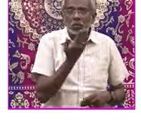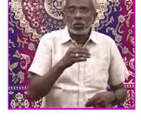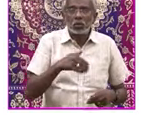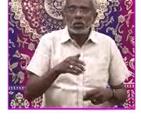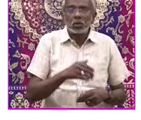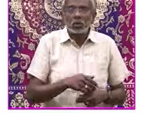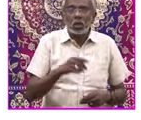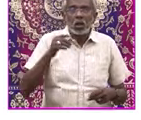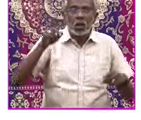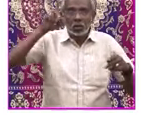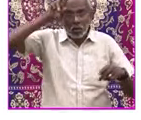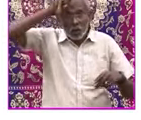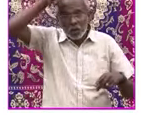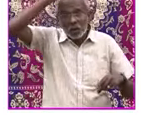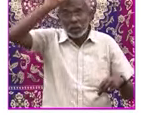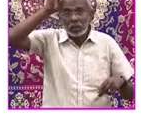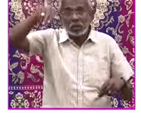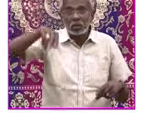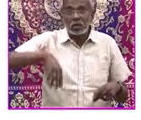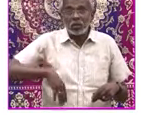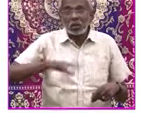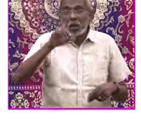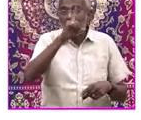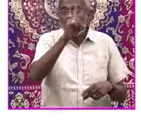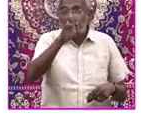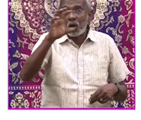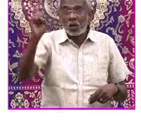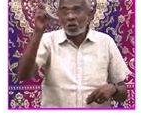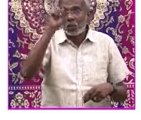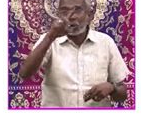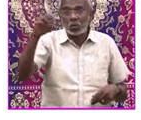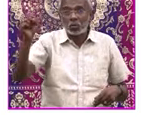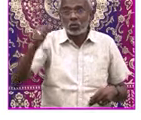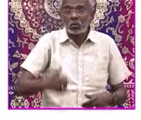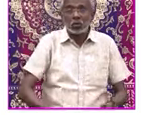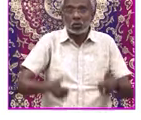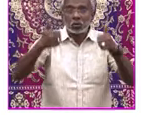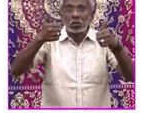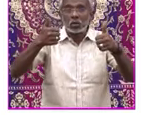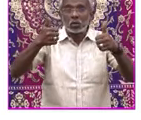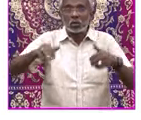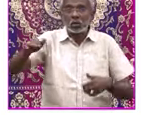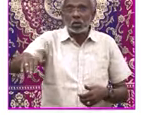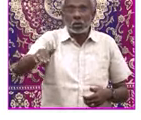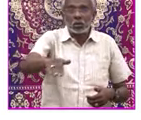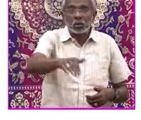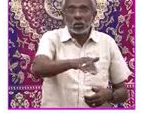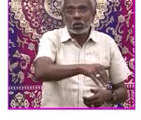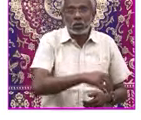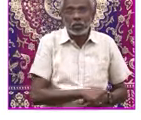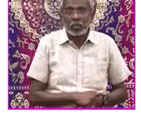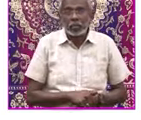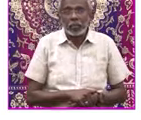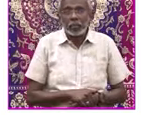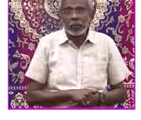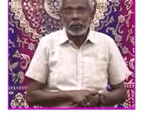அப்படின்னா யானை. ஆயிரம் யானைகளை போரிலே யார் வென்று வெற்றி அடைகிறார்களோ அந்த